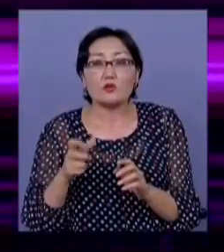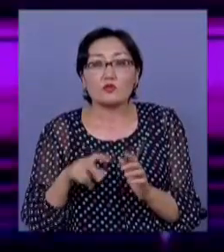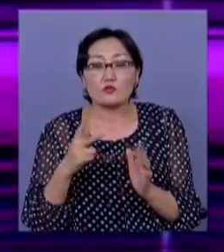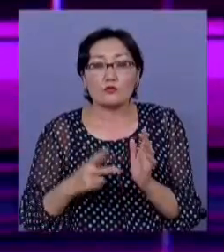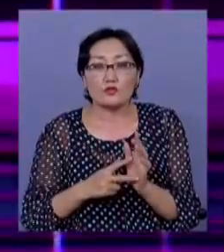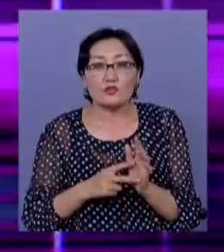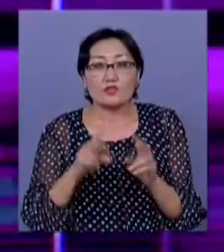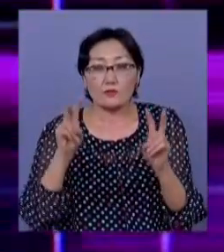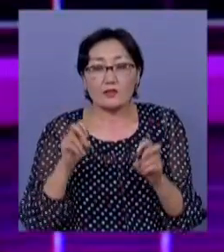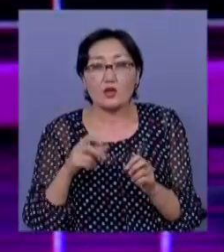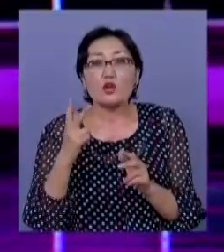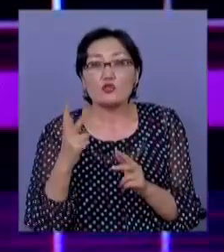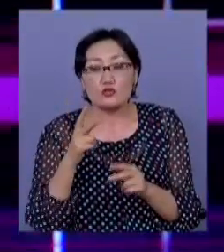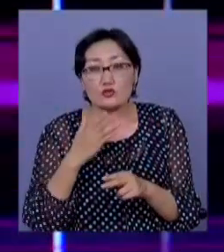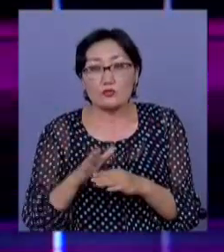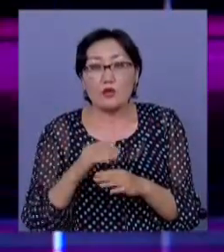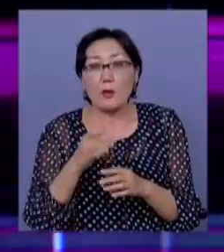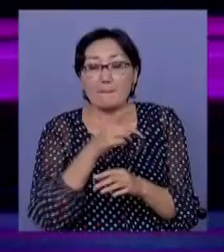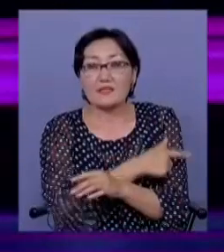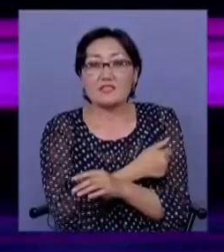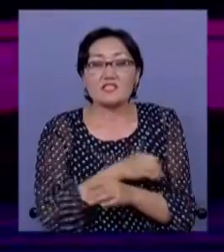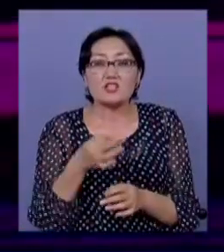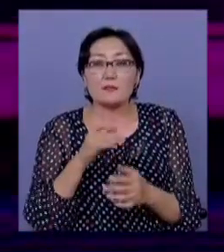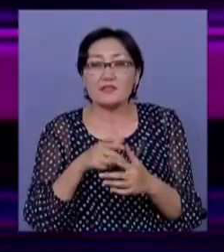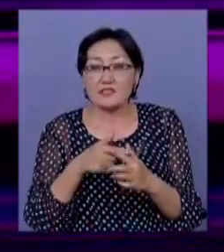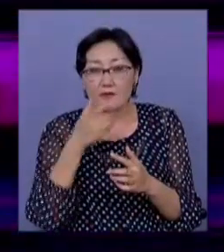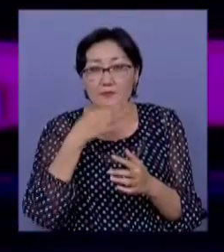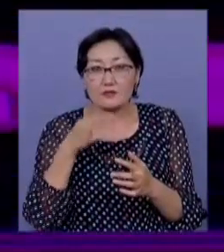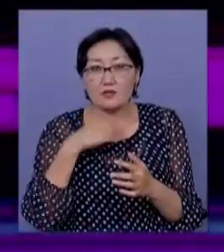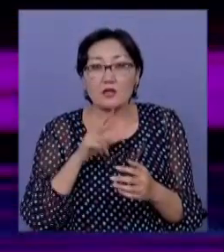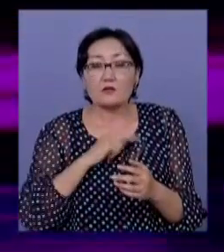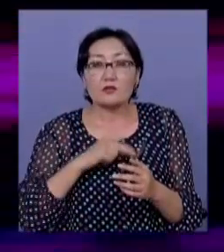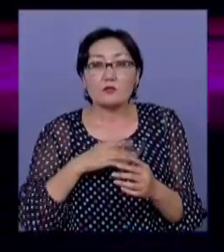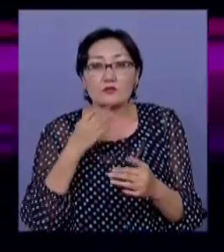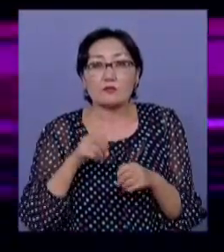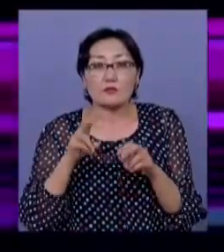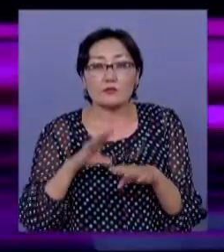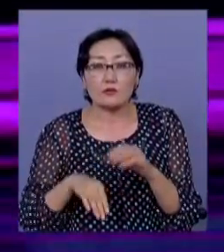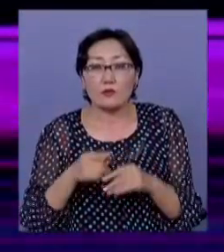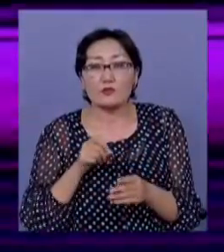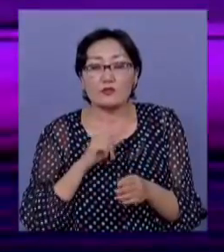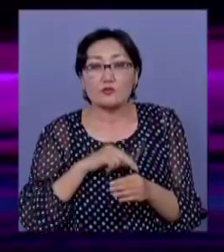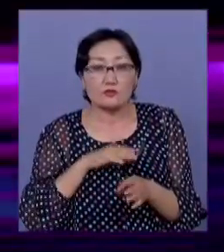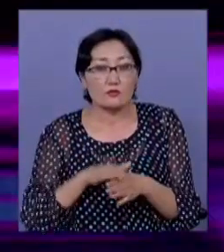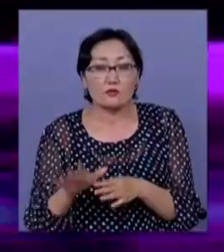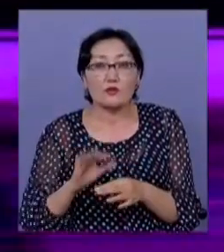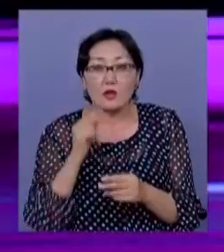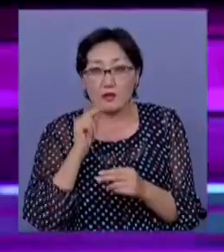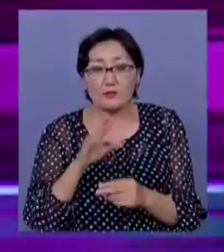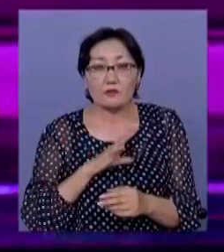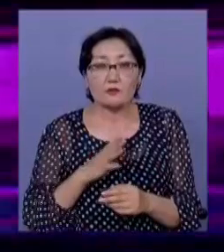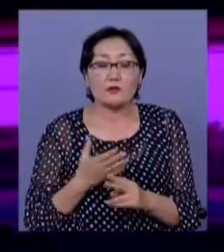бабы 3-ші бөлімі, яғни медицина немесе фармацевтика жұмыскерінің кәсіптік міндеттерін тиісінше орындамауы деген айып